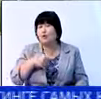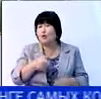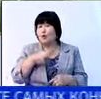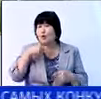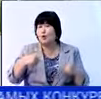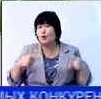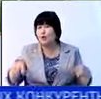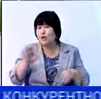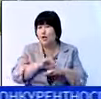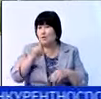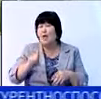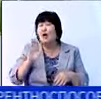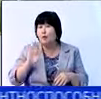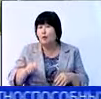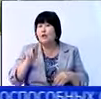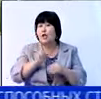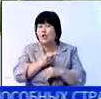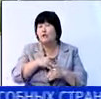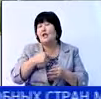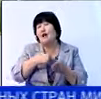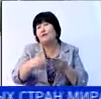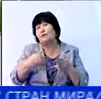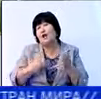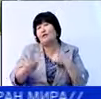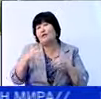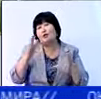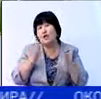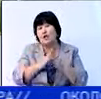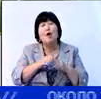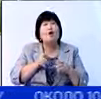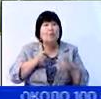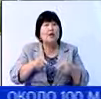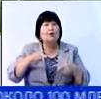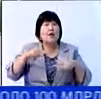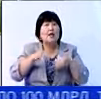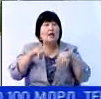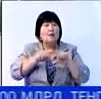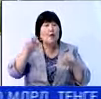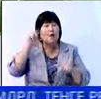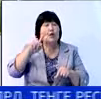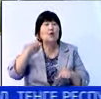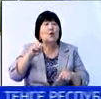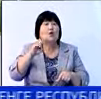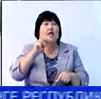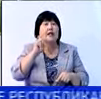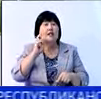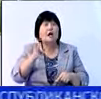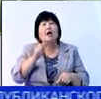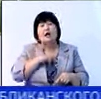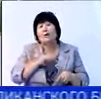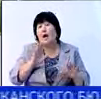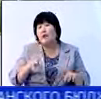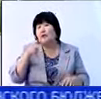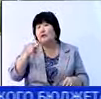много других пациентов. После курса лечения меня выписали, я вернулся домой. Поступил в техникум, отучился на зоотехника, работал. Однако